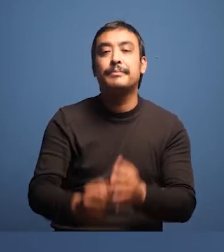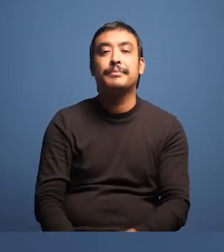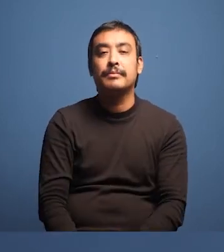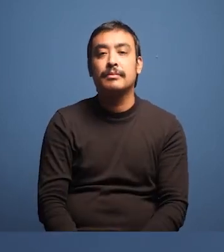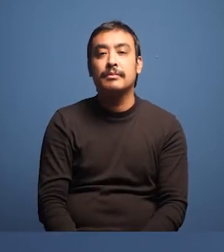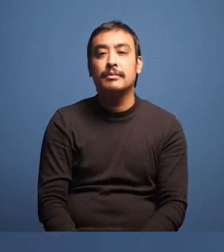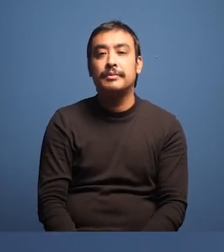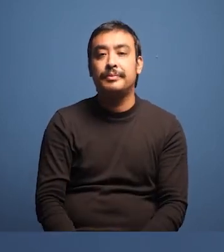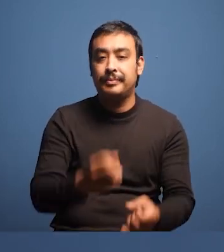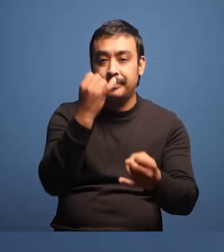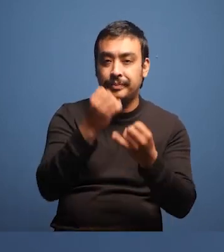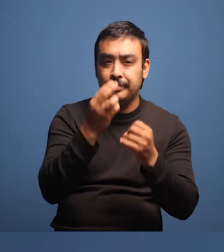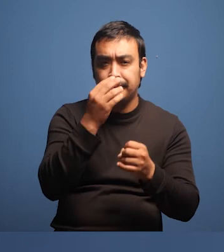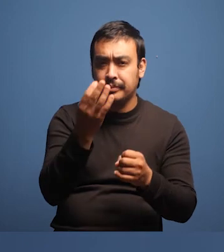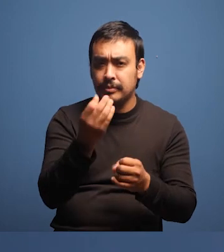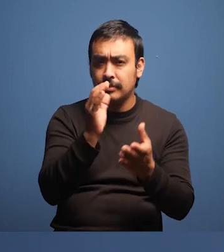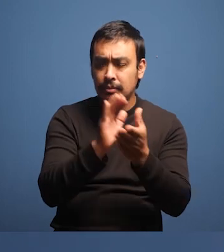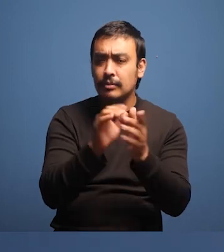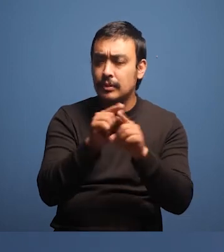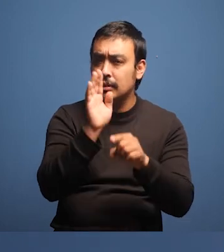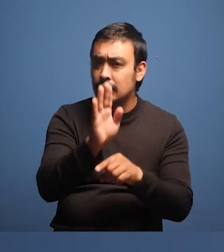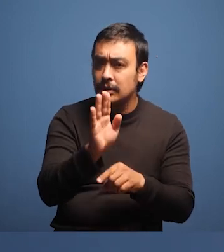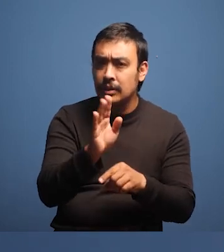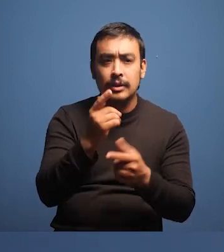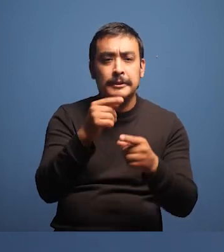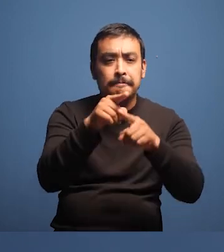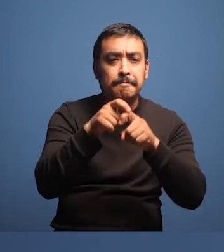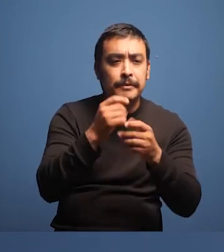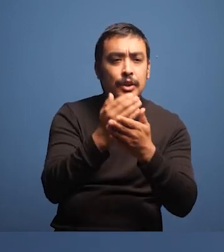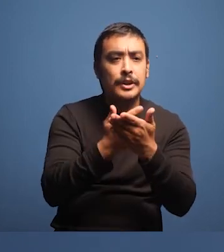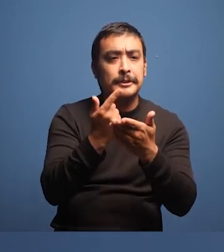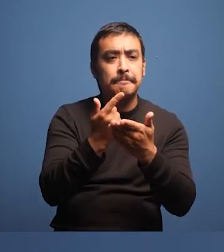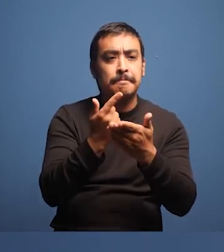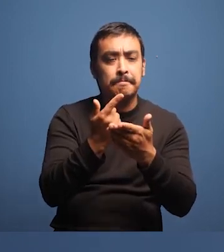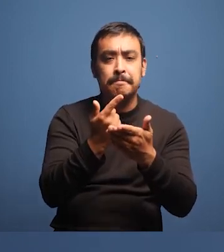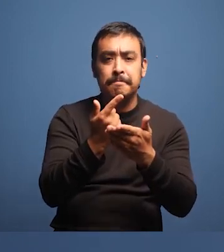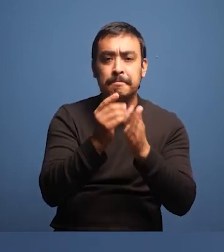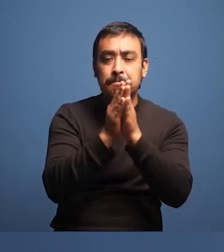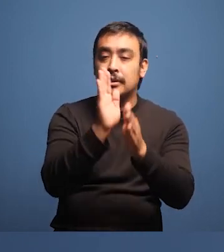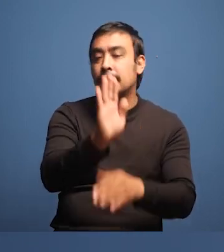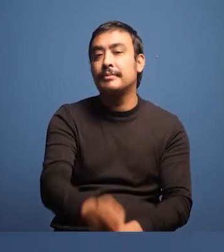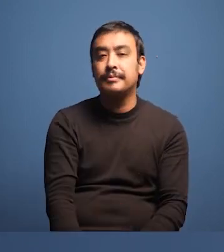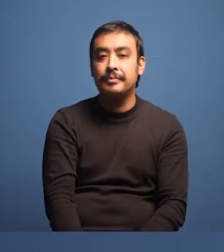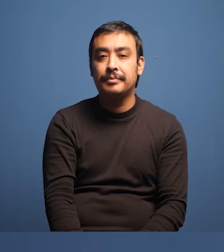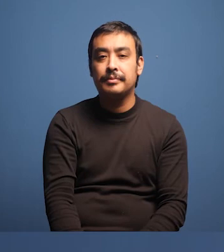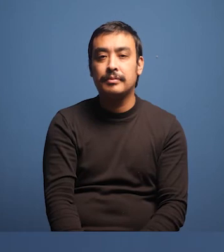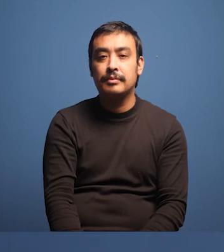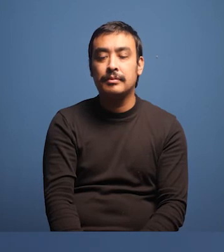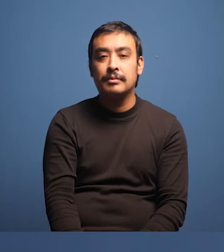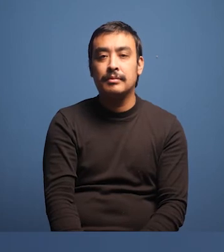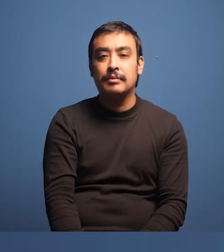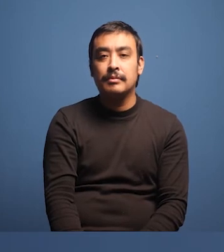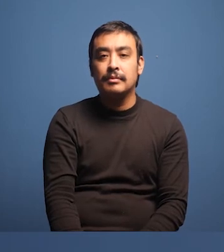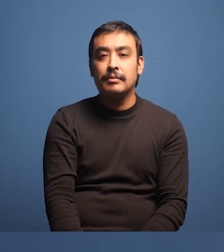सायद नयाँ साथीहरू जोडिनु भएको छ, उहाँले फेरि पनि प्रिभेन्टिभ मेजर्स अफ साइबर बुलिङको बारेमा चाहिँ रिक्वेस्ट गर्नुभएको छ। सो यसमा चाहिँ मैले